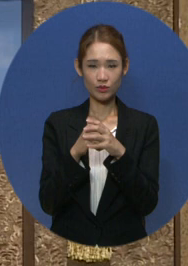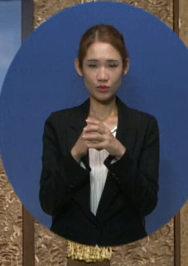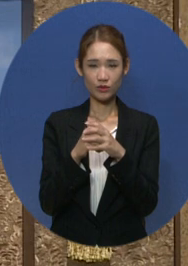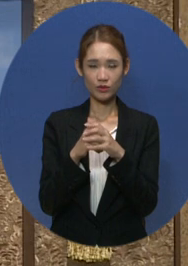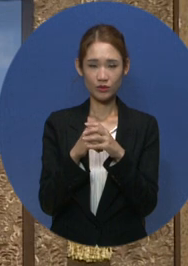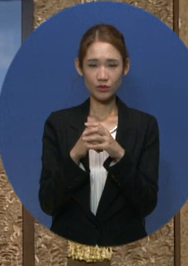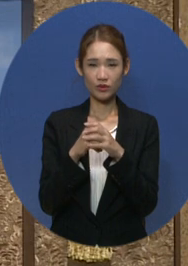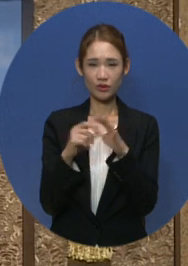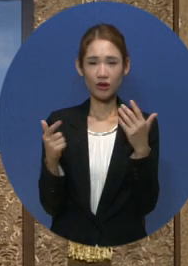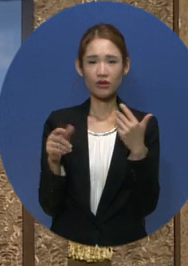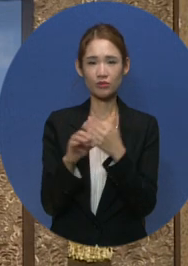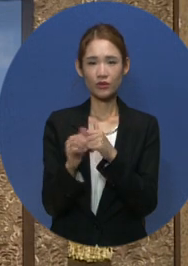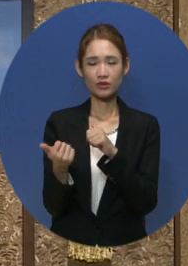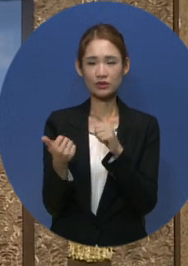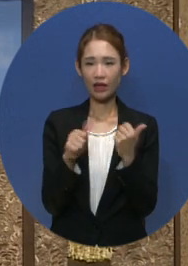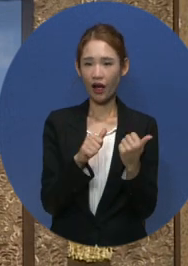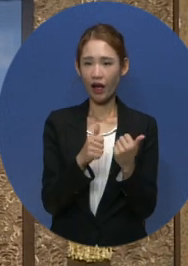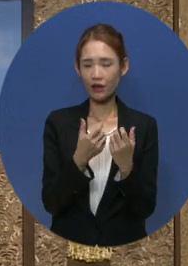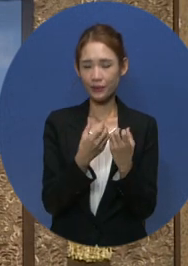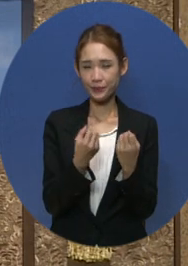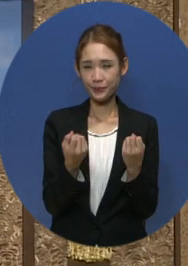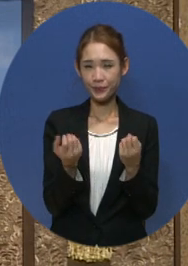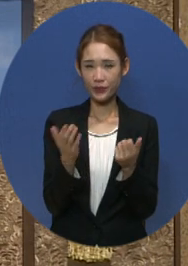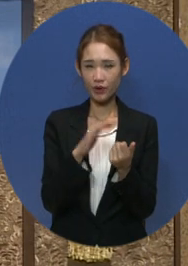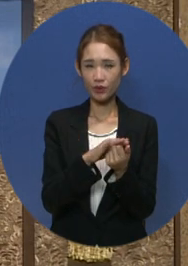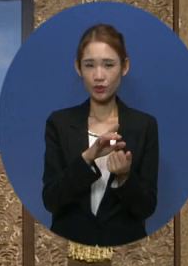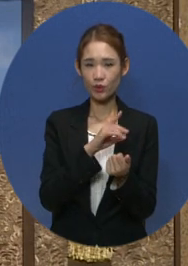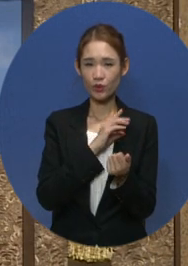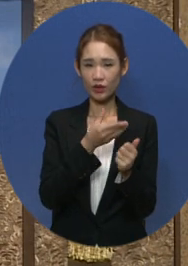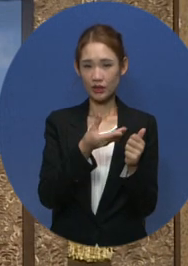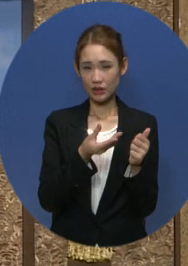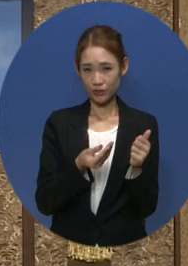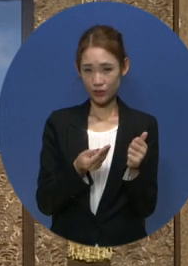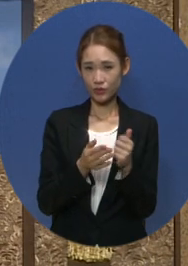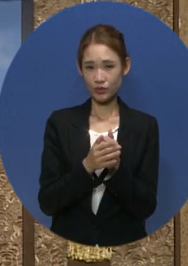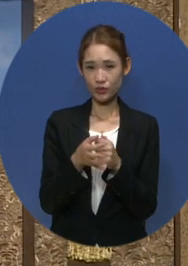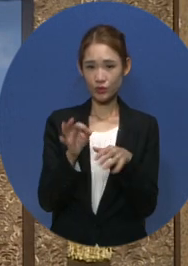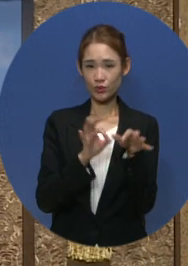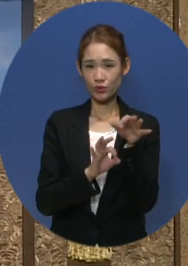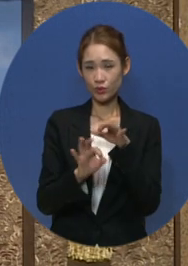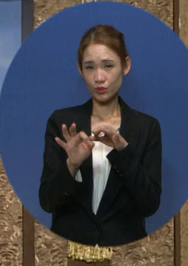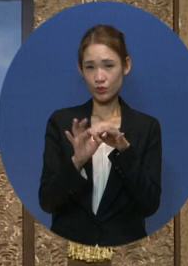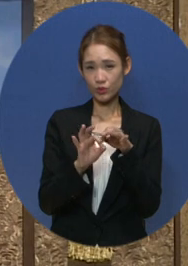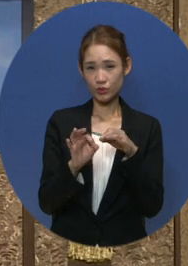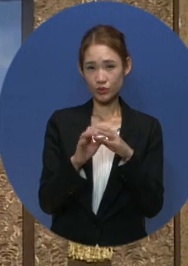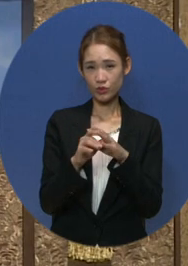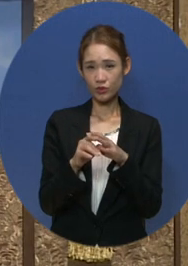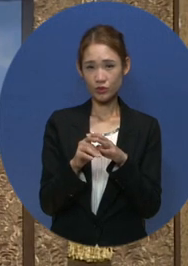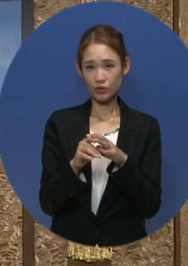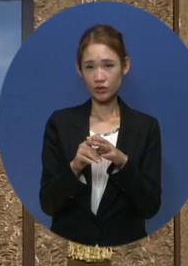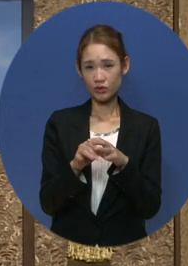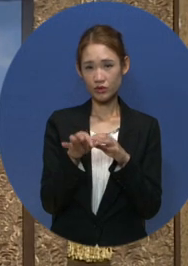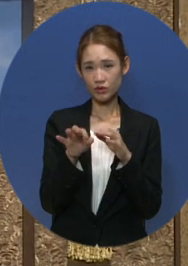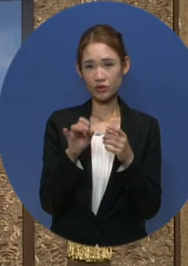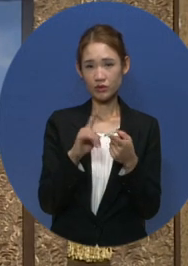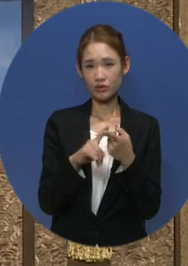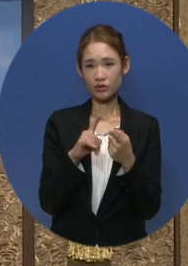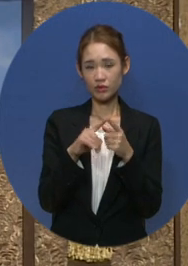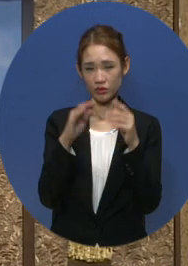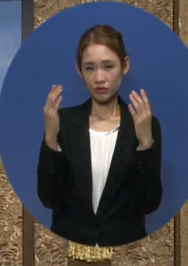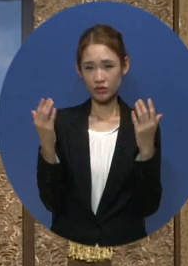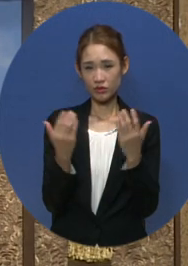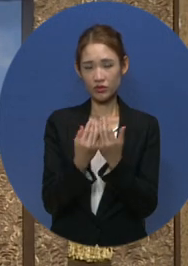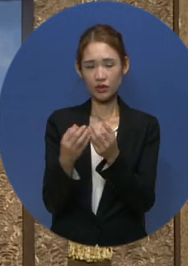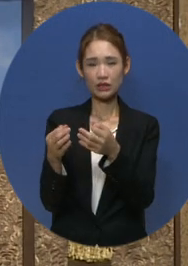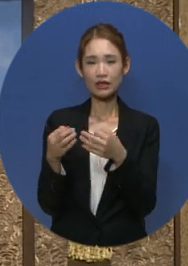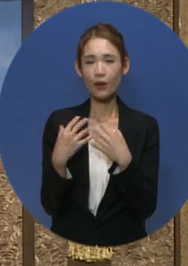무슨 장례식 치르고 고인의 이름을 이제 해가지고 그 들어온 조의금을